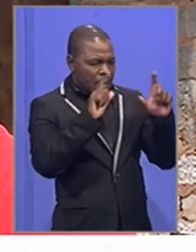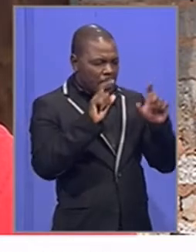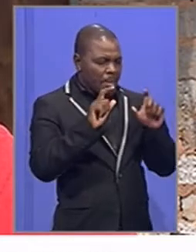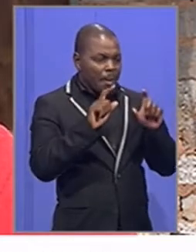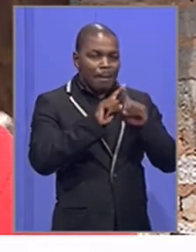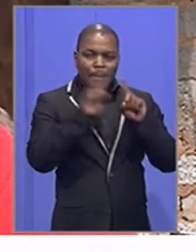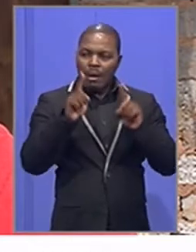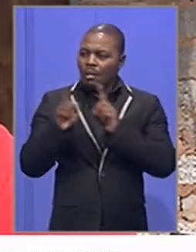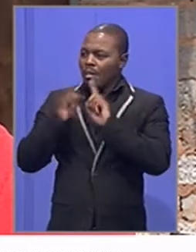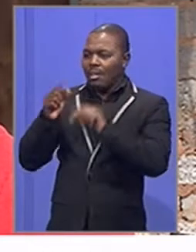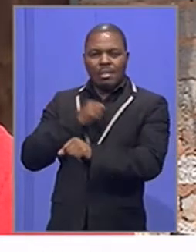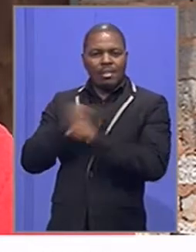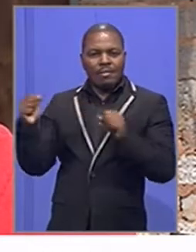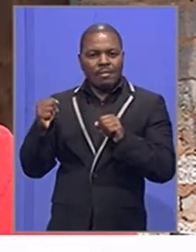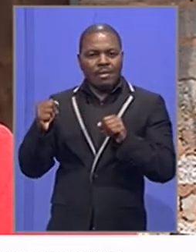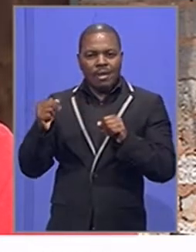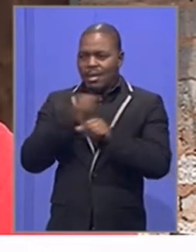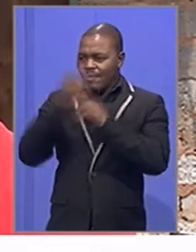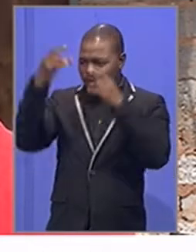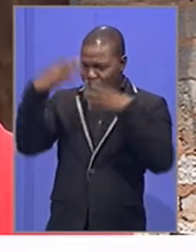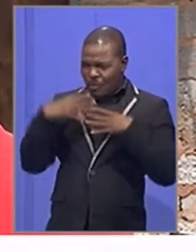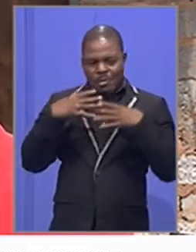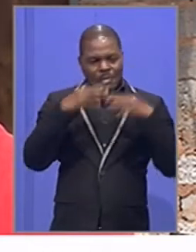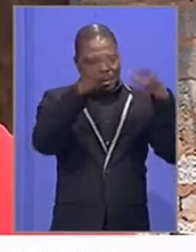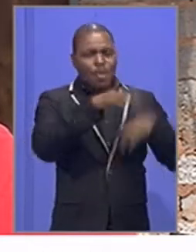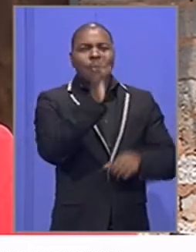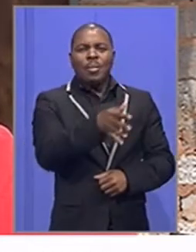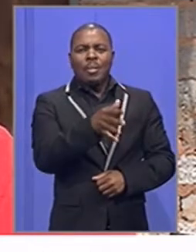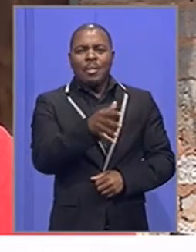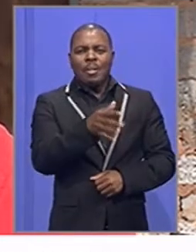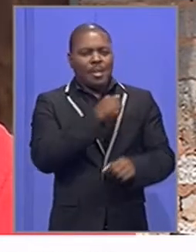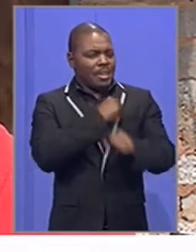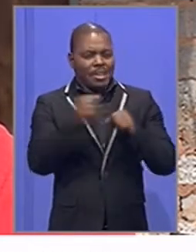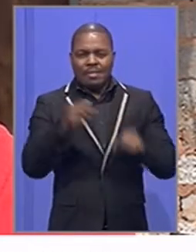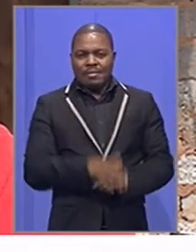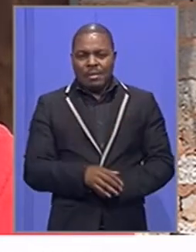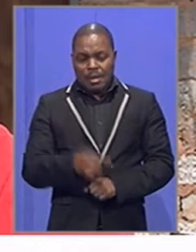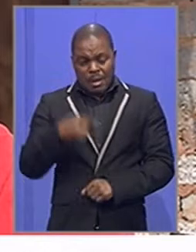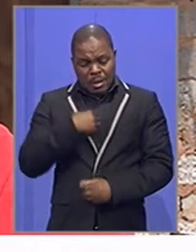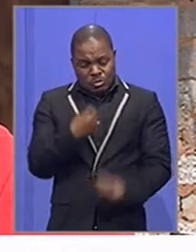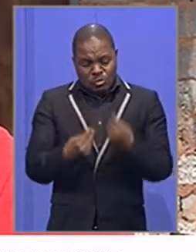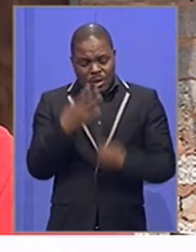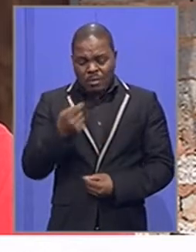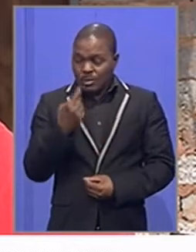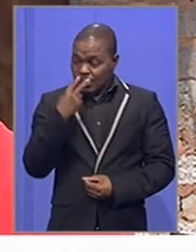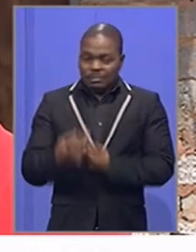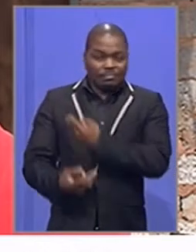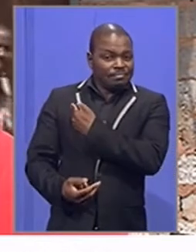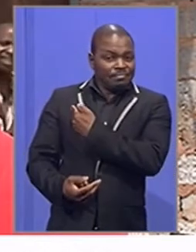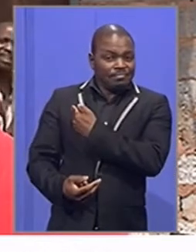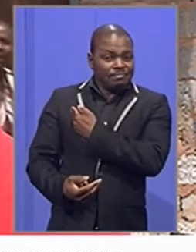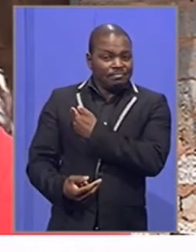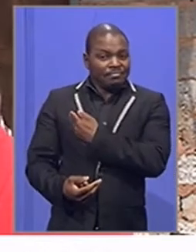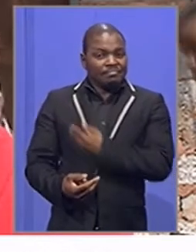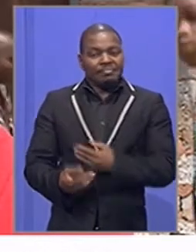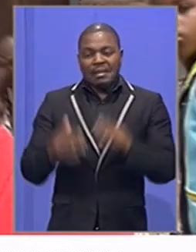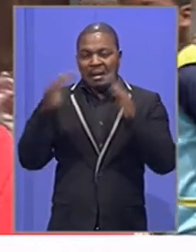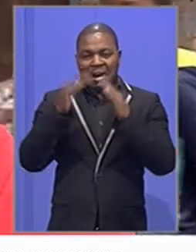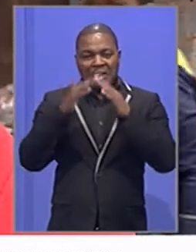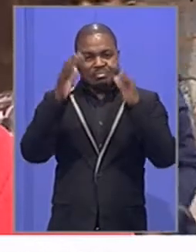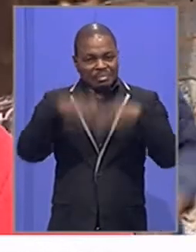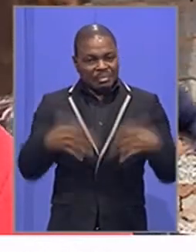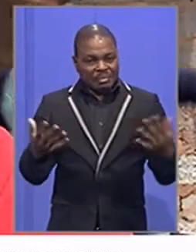nomuntu oye wa address abantu ba namhlanje siyafika. Sizazonibhidlizela. Sinabantwana njengobona bele kumntana. Sidiliziwe izindlu zethu